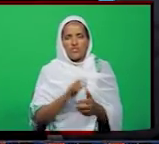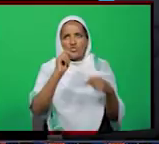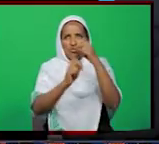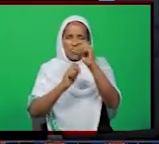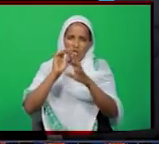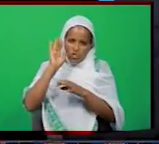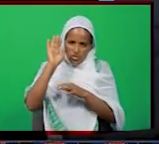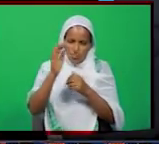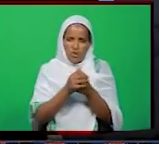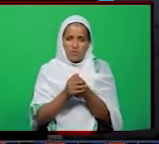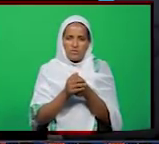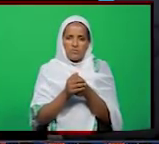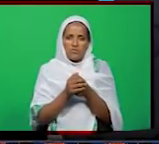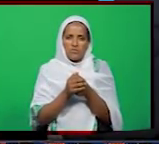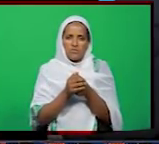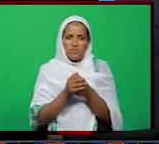ቸርነቷን፣